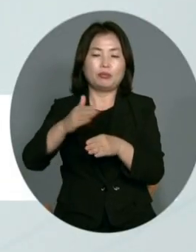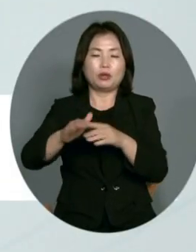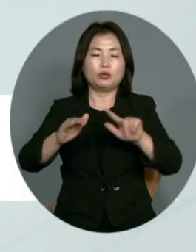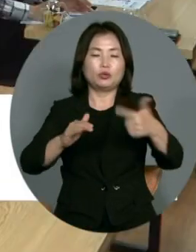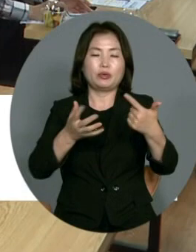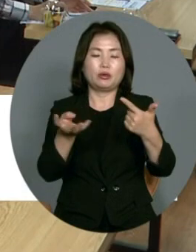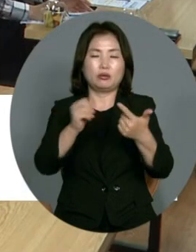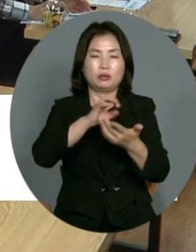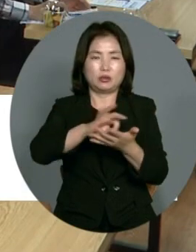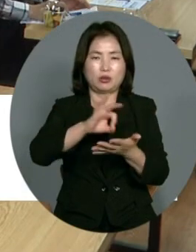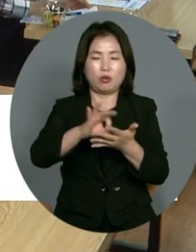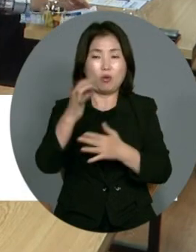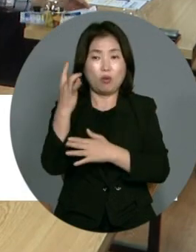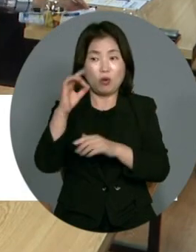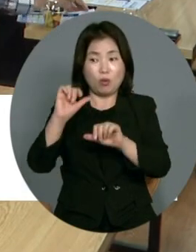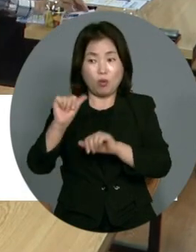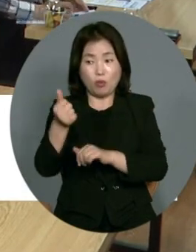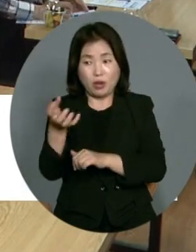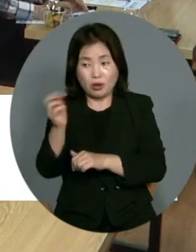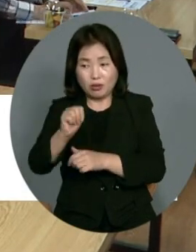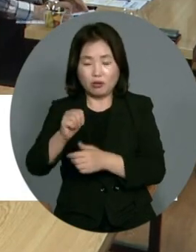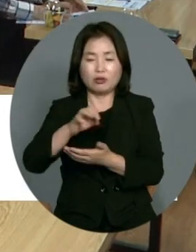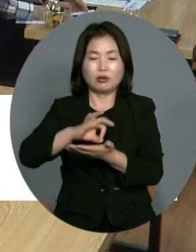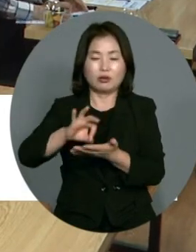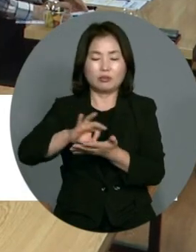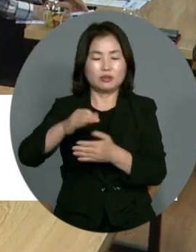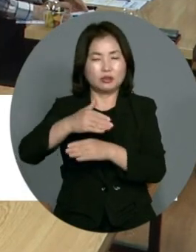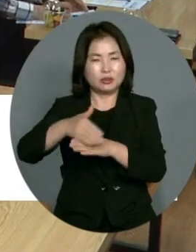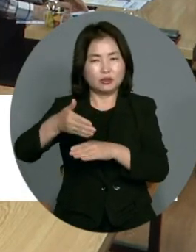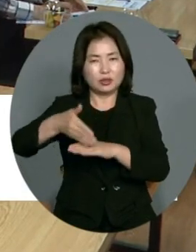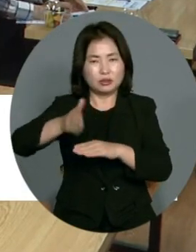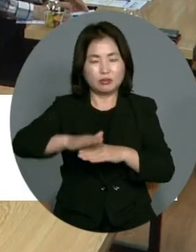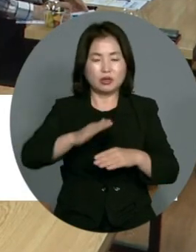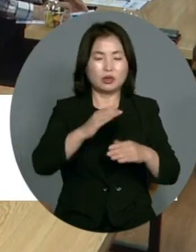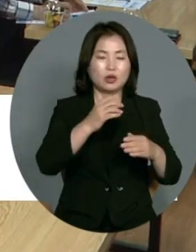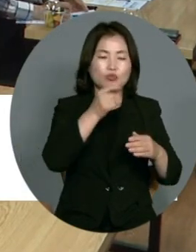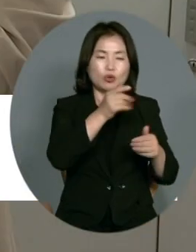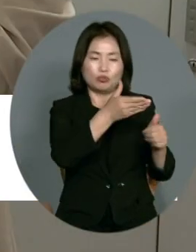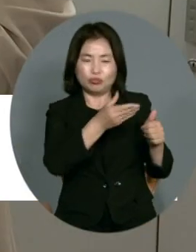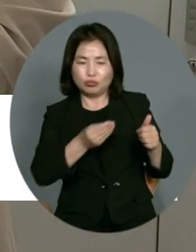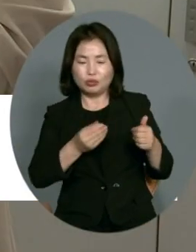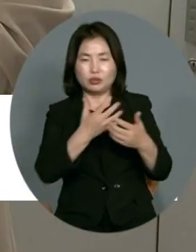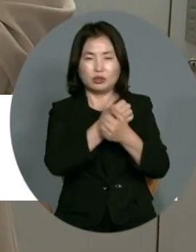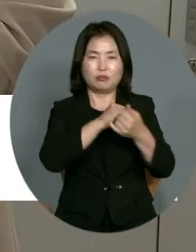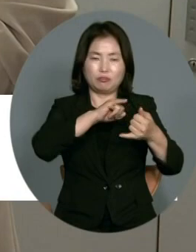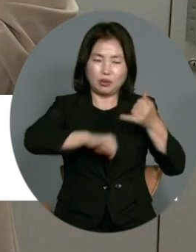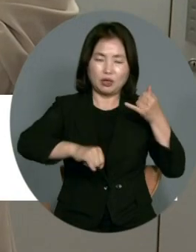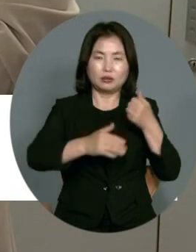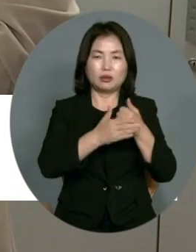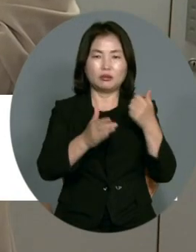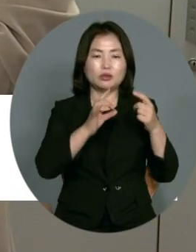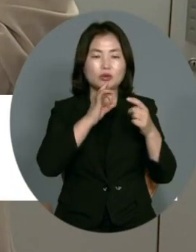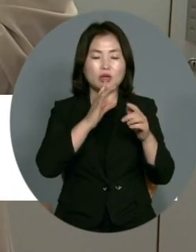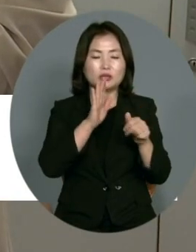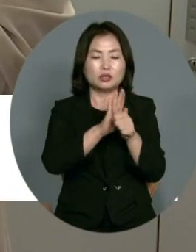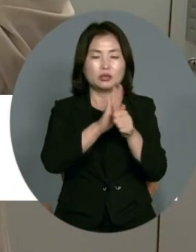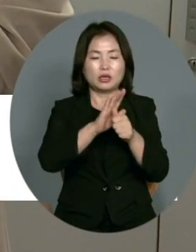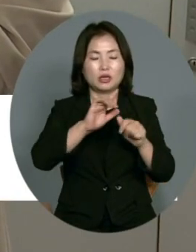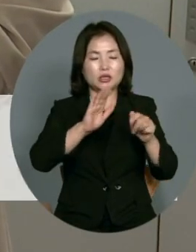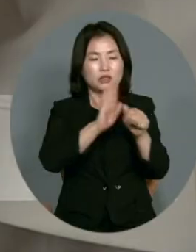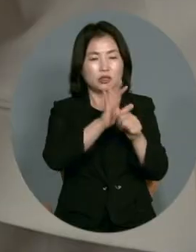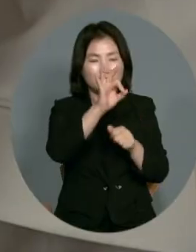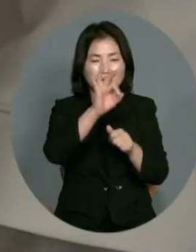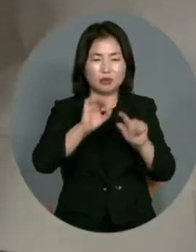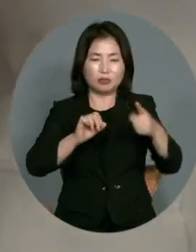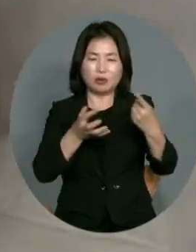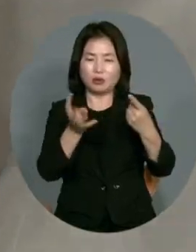원을 씁니다. 원래 500억 원을 갚을 계획이었지만 취수원 다변화 협약 파기로 구미 상생 발전 지원금 100억 원을